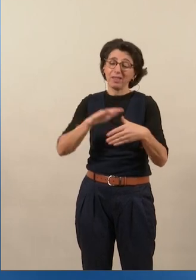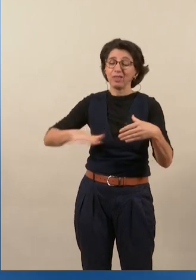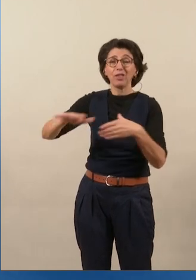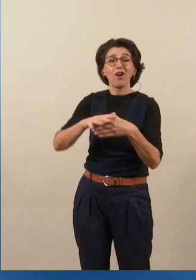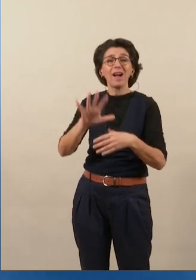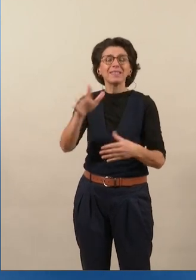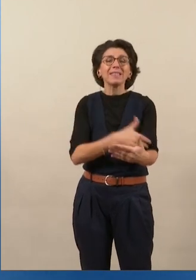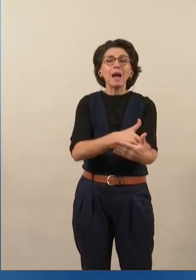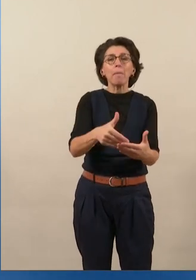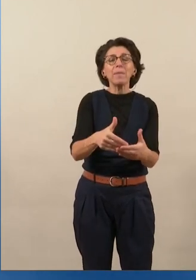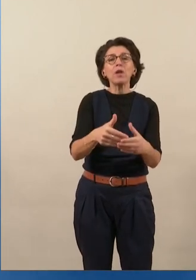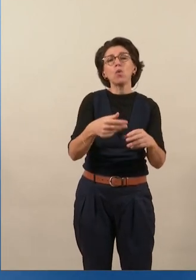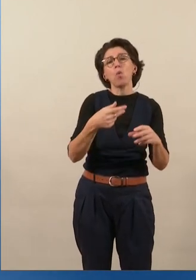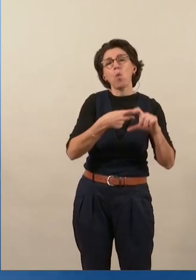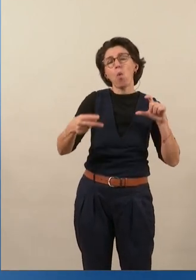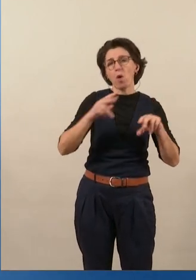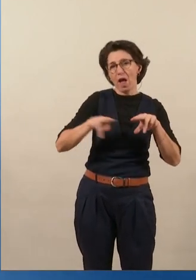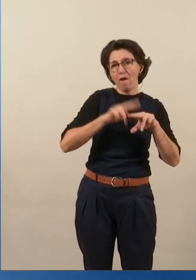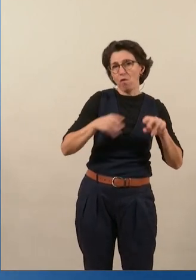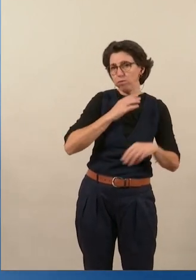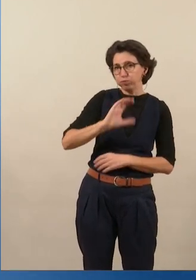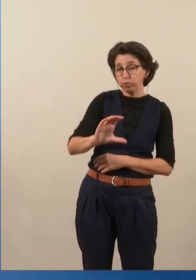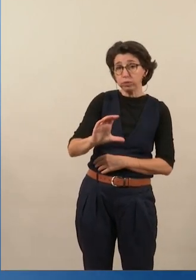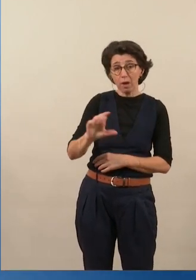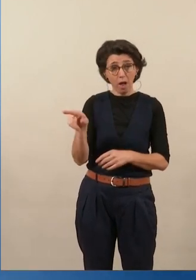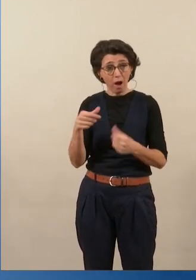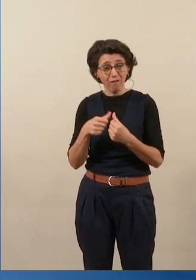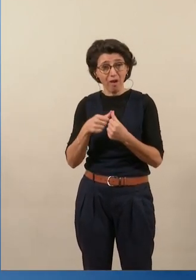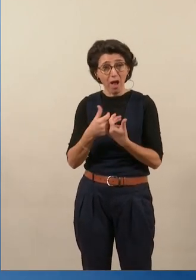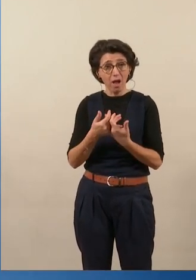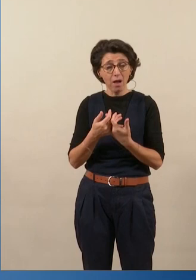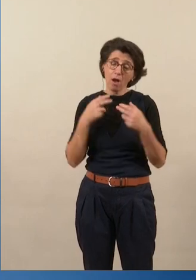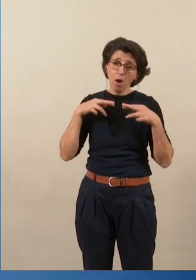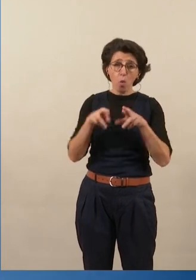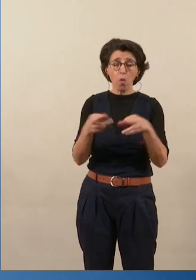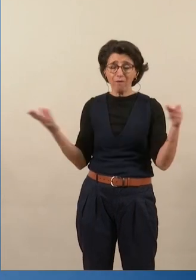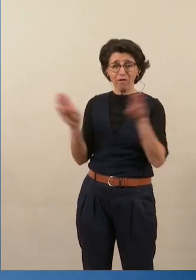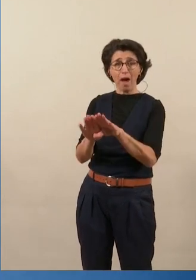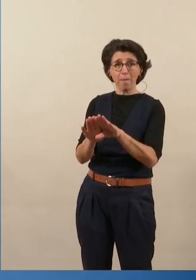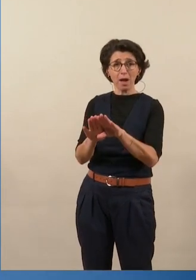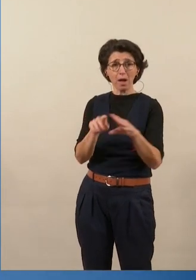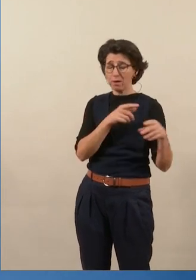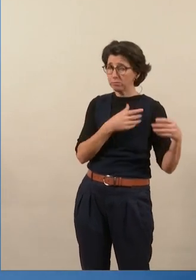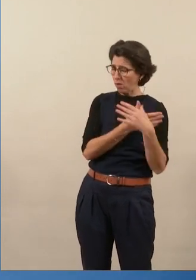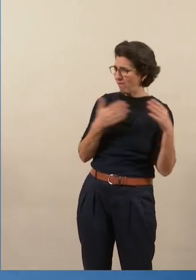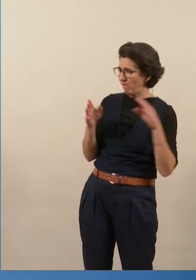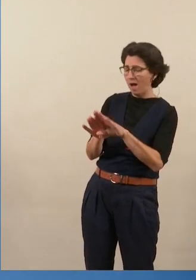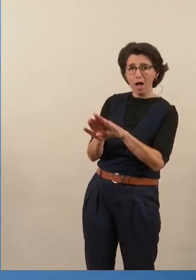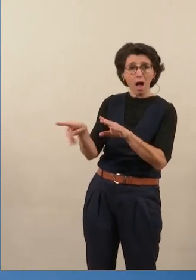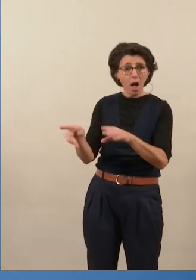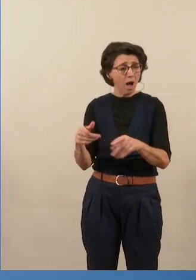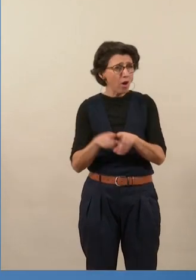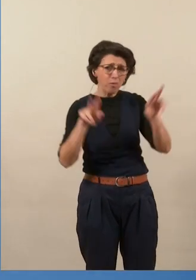ferme la rue 2 ans elle est donc assassinée et la ville de Grenoble la ville de